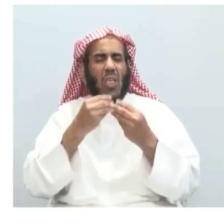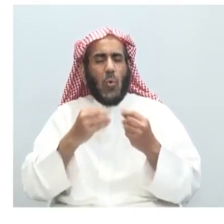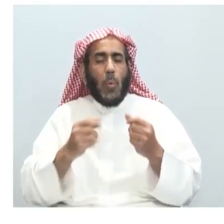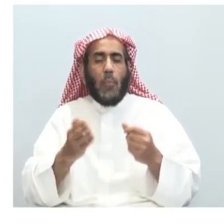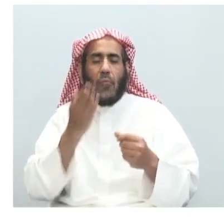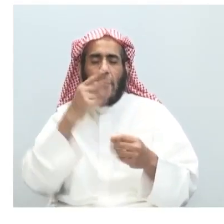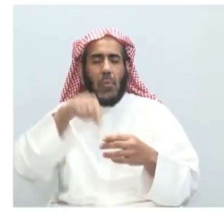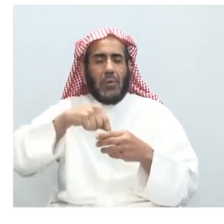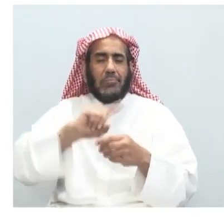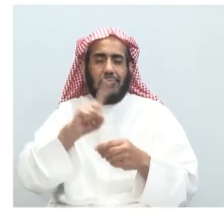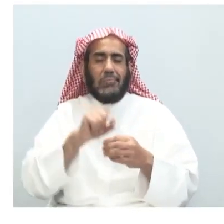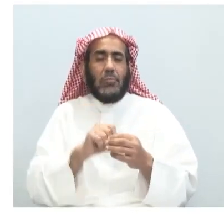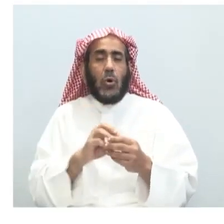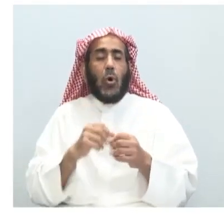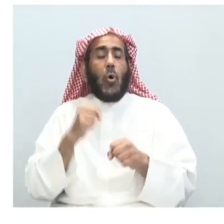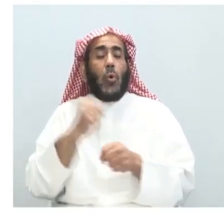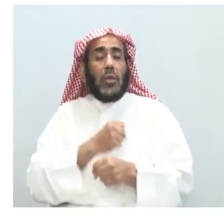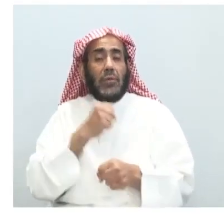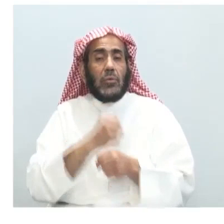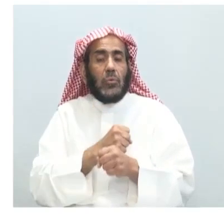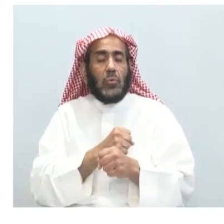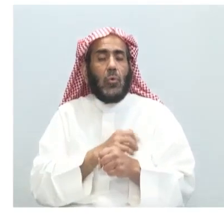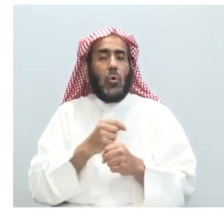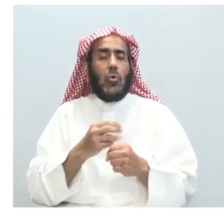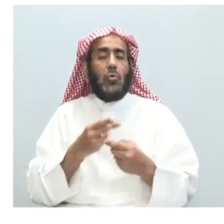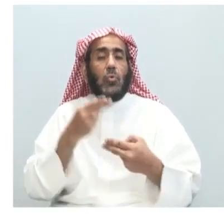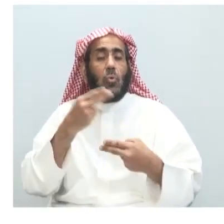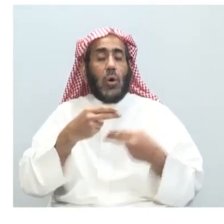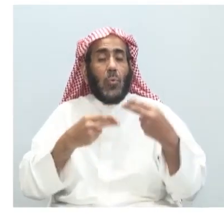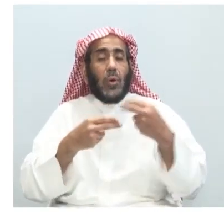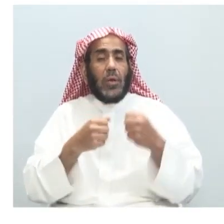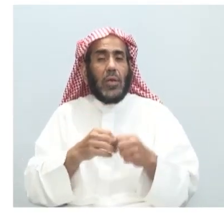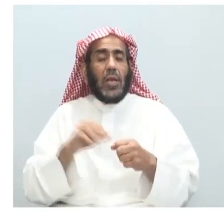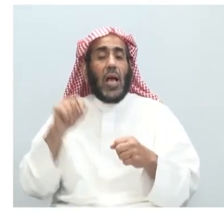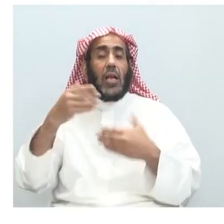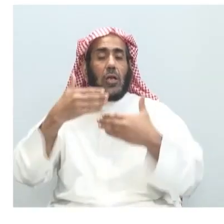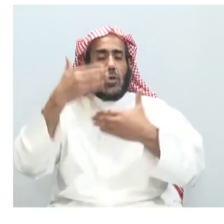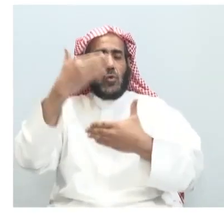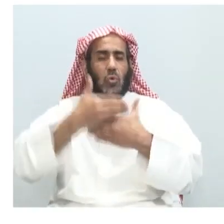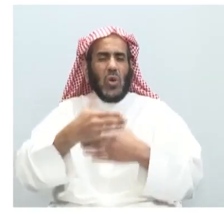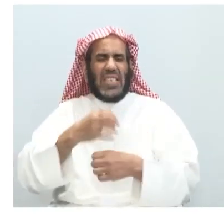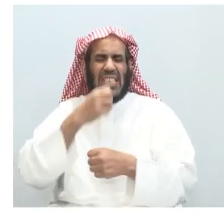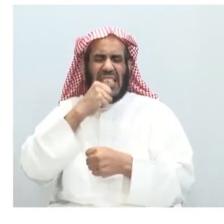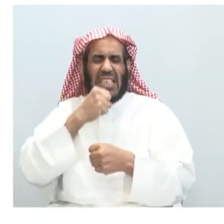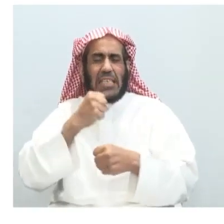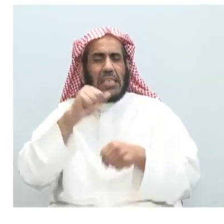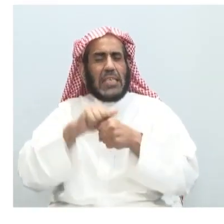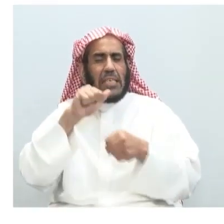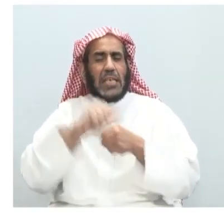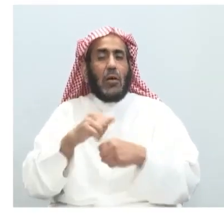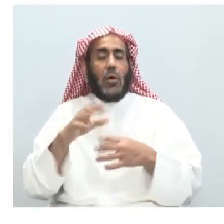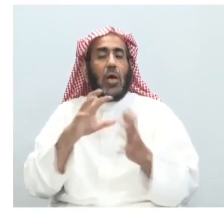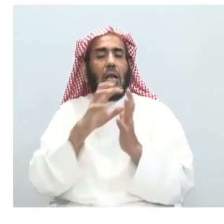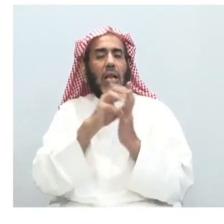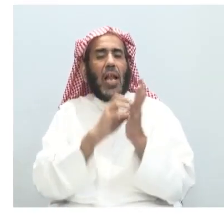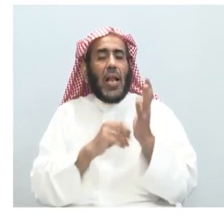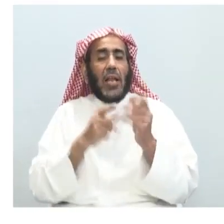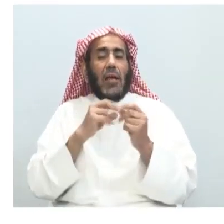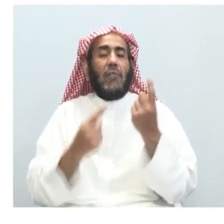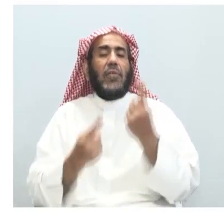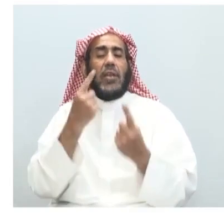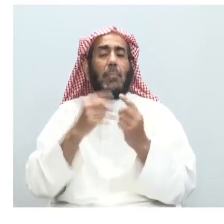في الماء ووظيفته هو يكون الجدران القاسيه للخليه في النباتات